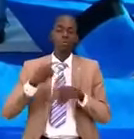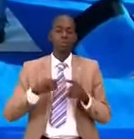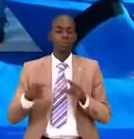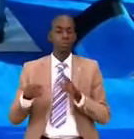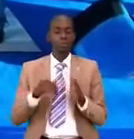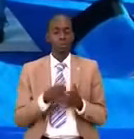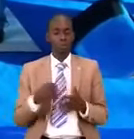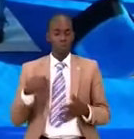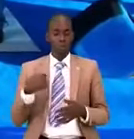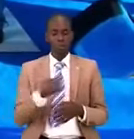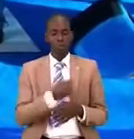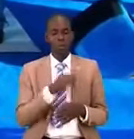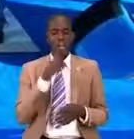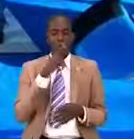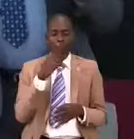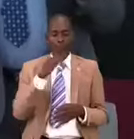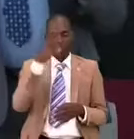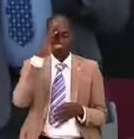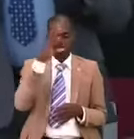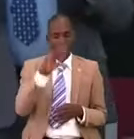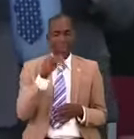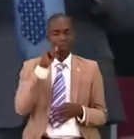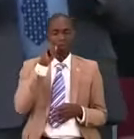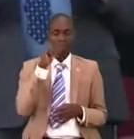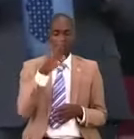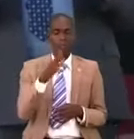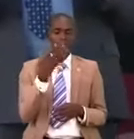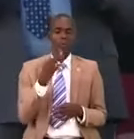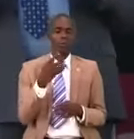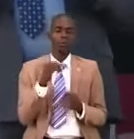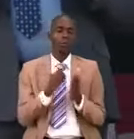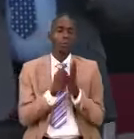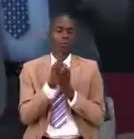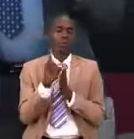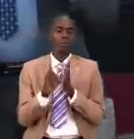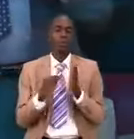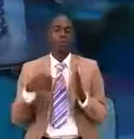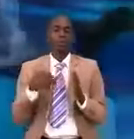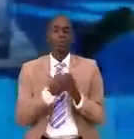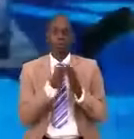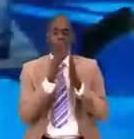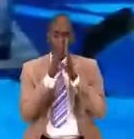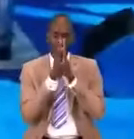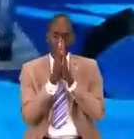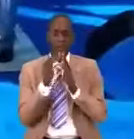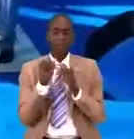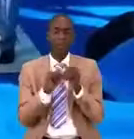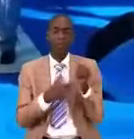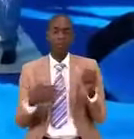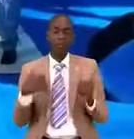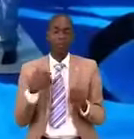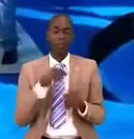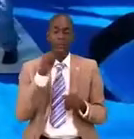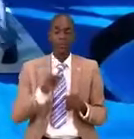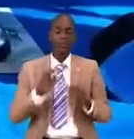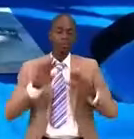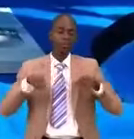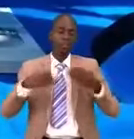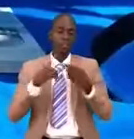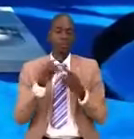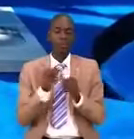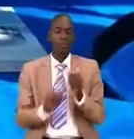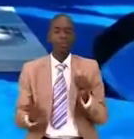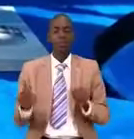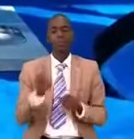nous prions de tous ceux dont nous avons besoin encore le à chacun confirme tes bénéficions sur chacun de nous